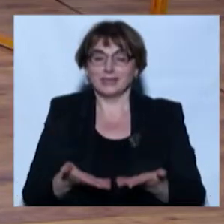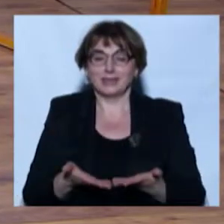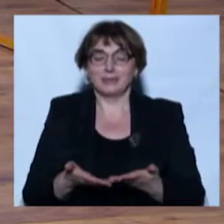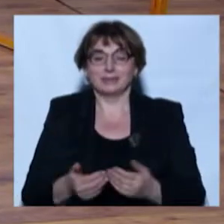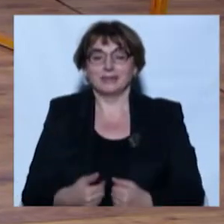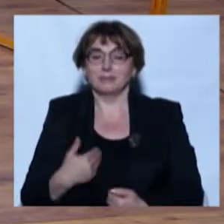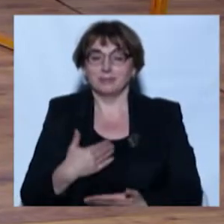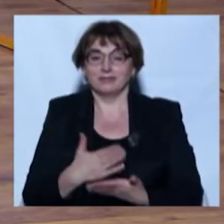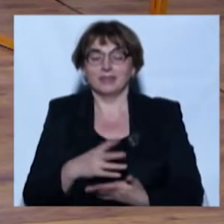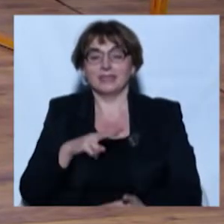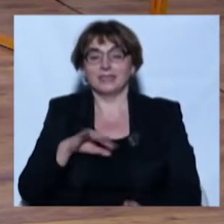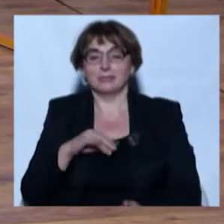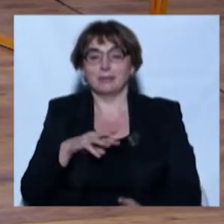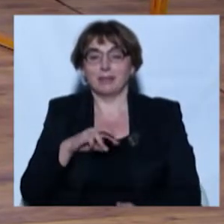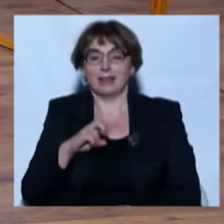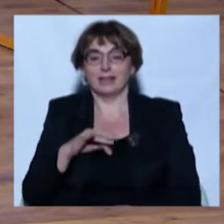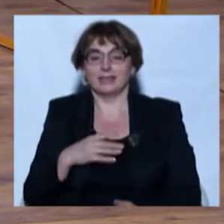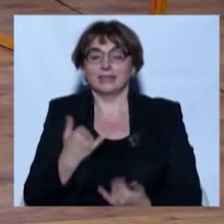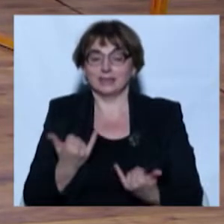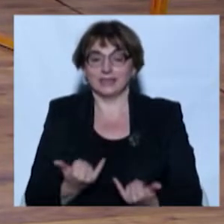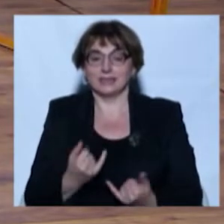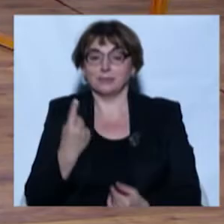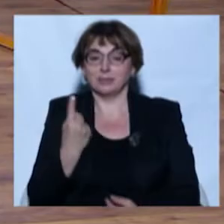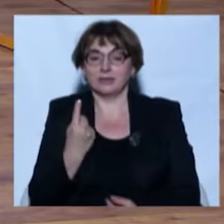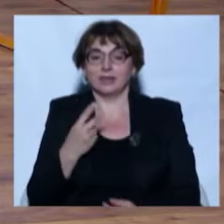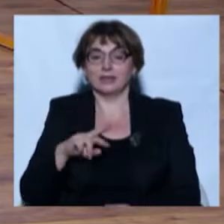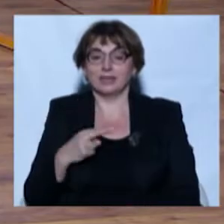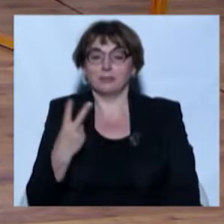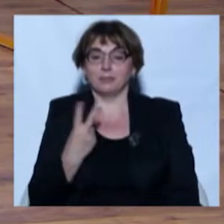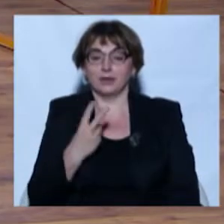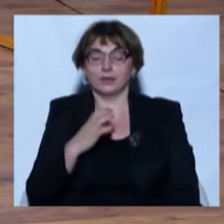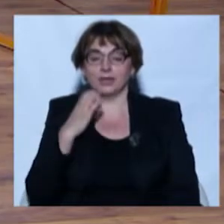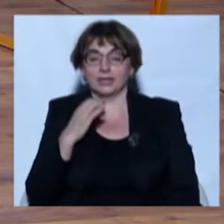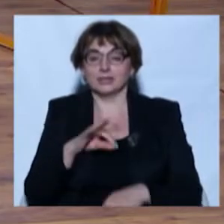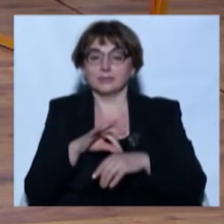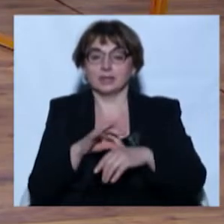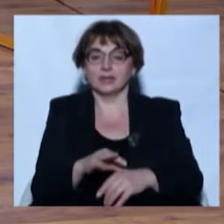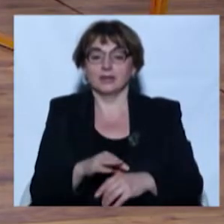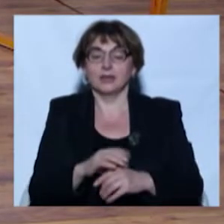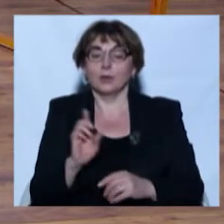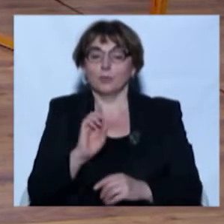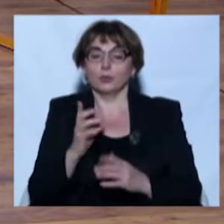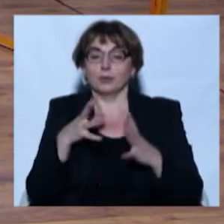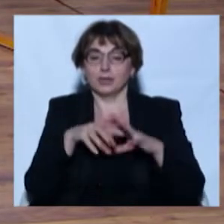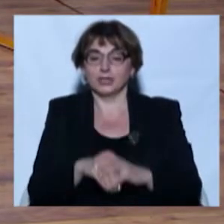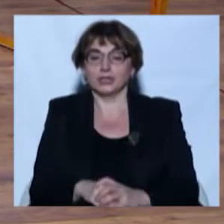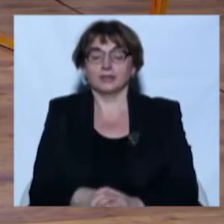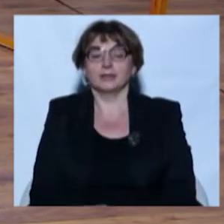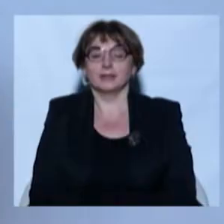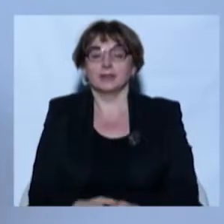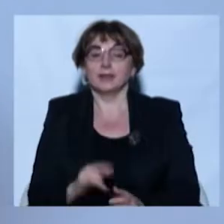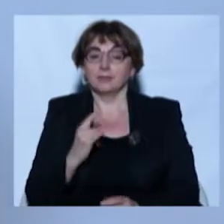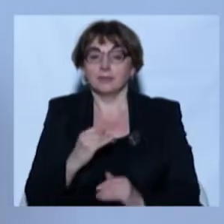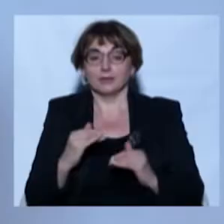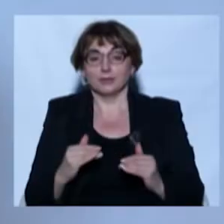მოგესალმებით. მე ვარ ირმა მალანია და დღეს პირველ და მეორე კლასელებს გაკვეთილს ჩაგიტარებთ ბუნებაში.